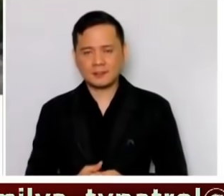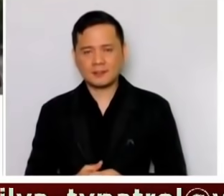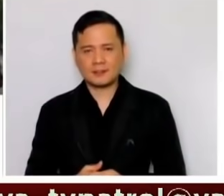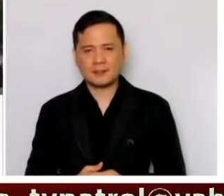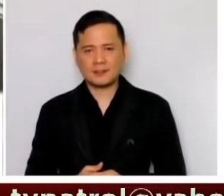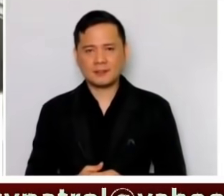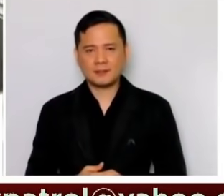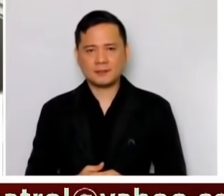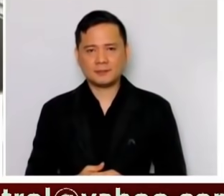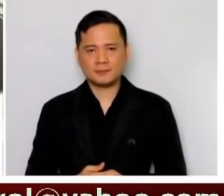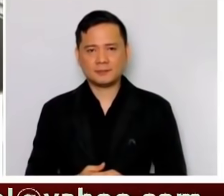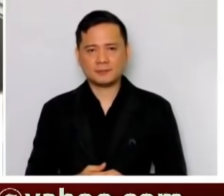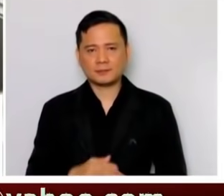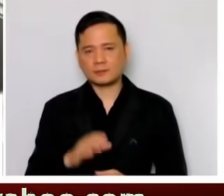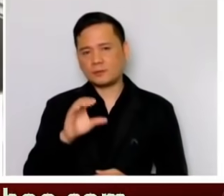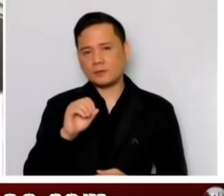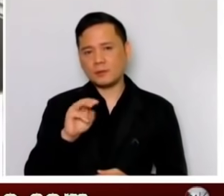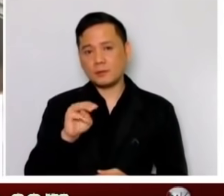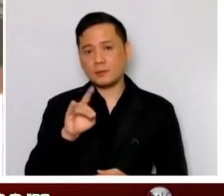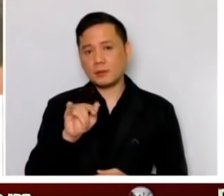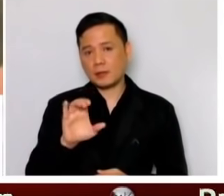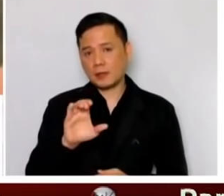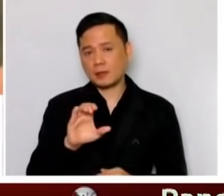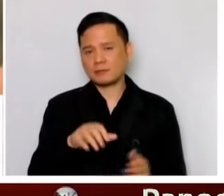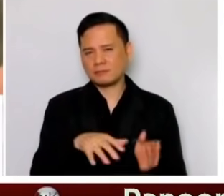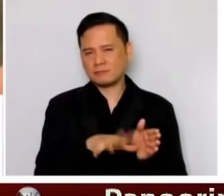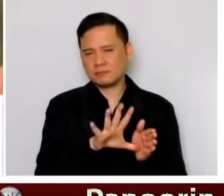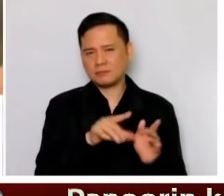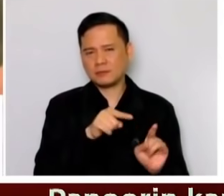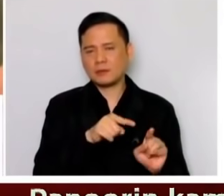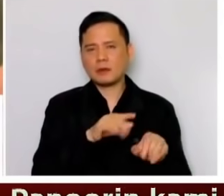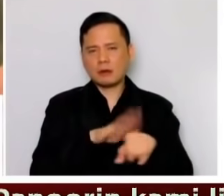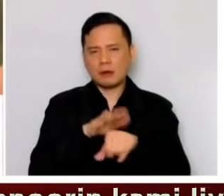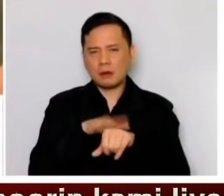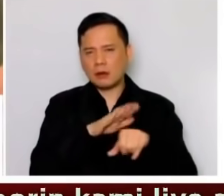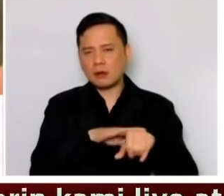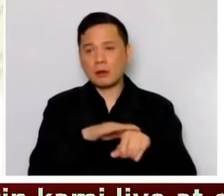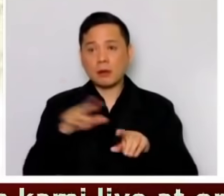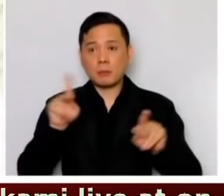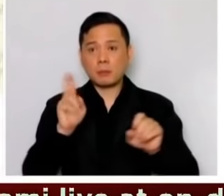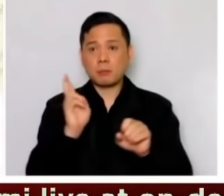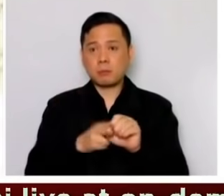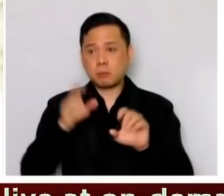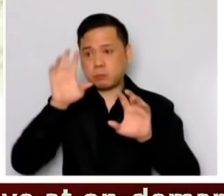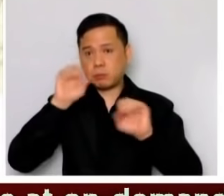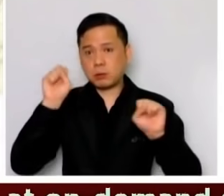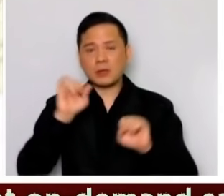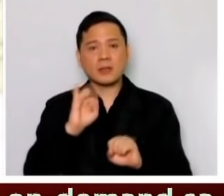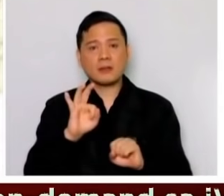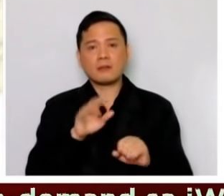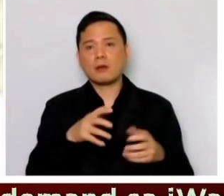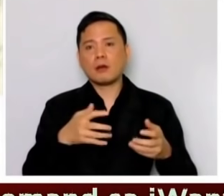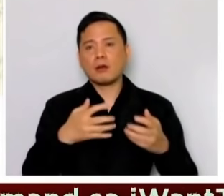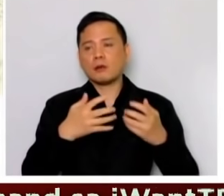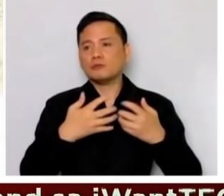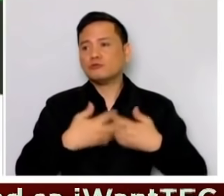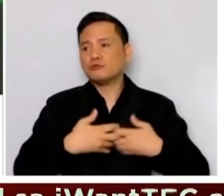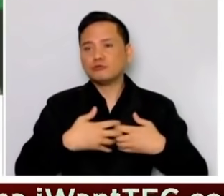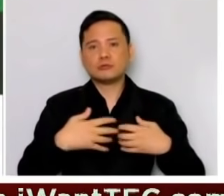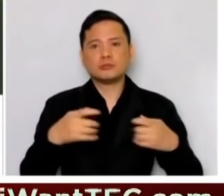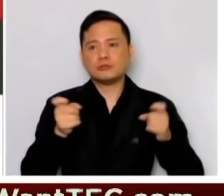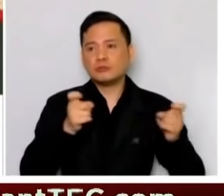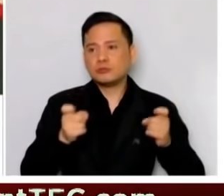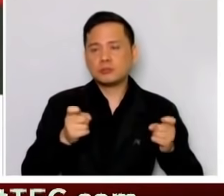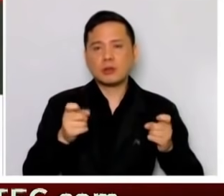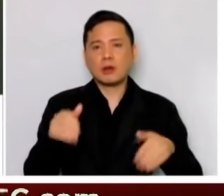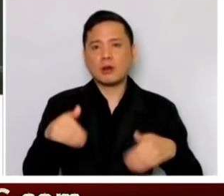Nagbabala ang Commission on Elections sa mga kandidato na huwag maniwala sa mga umano'y operator na nag-aalok ng serbisyo para mandaya